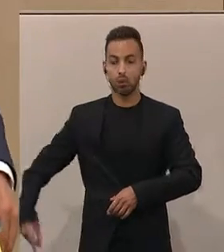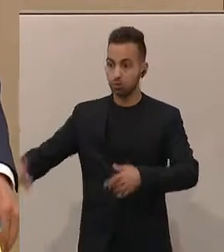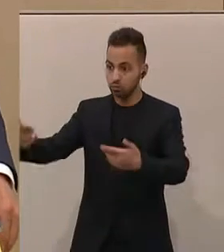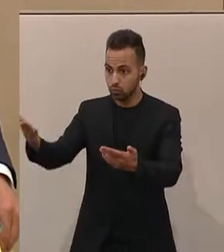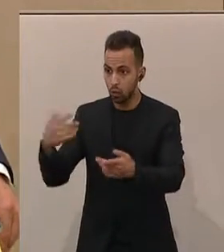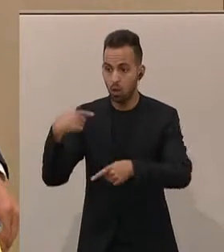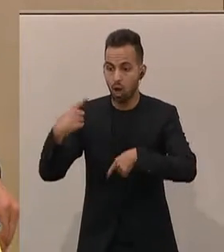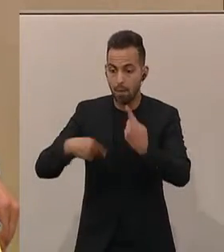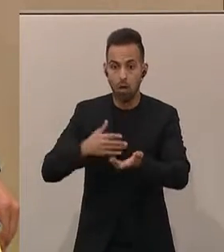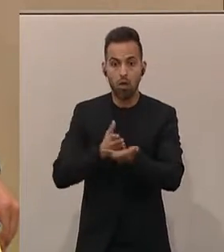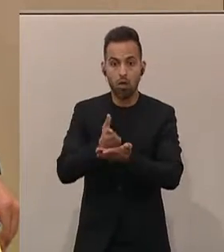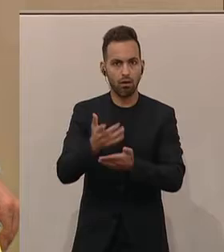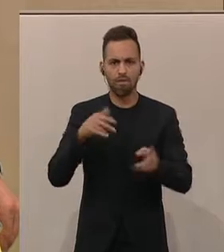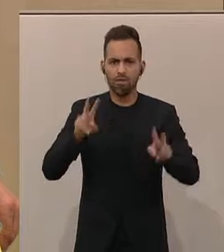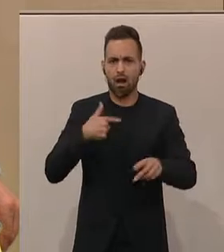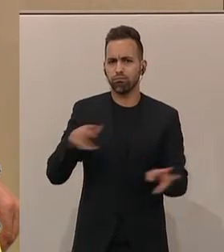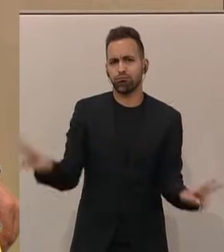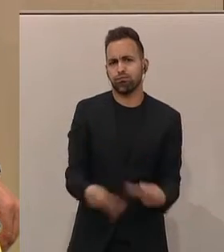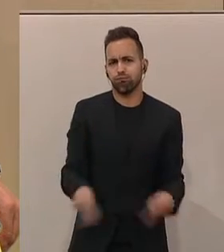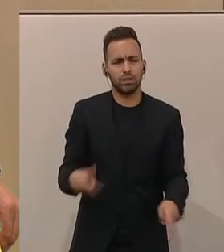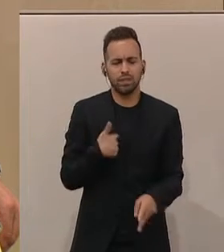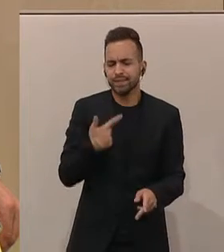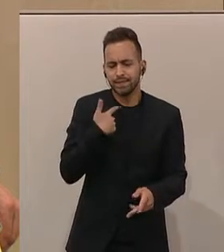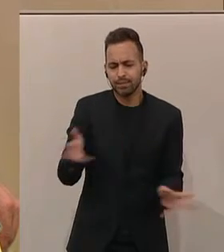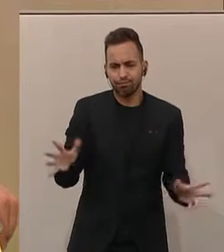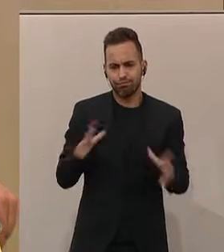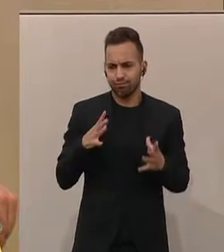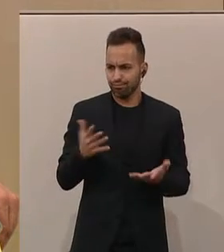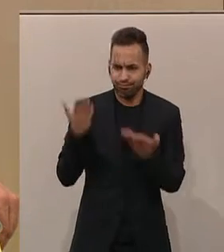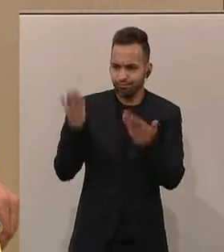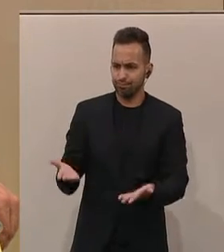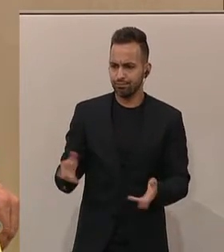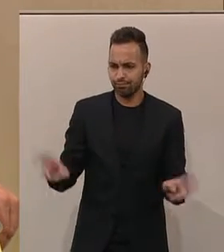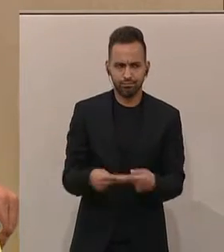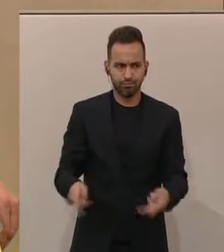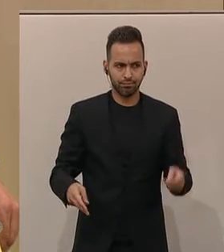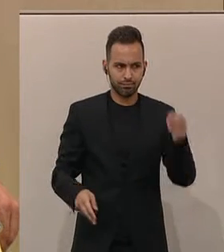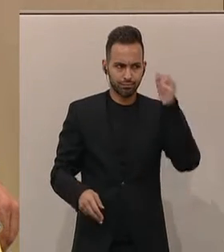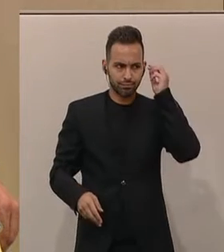Weise letztklassig, dass mir die Spucke wegbleibt. Das ist,